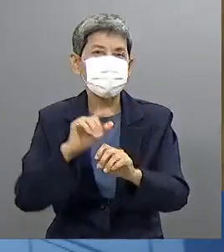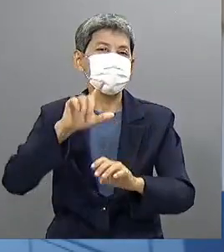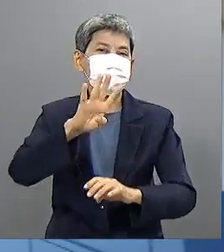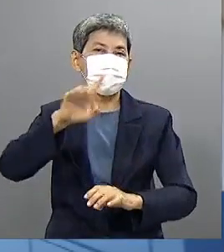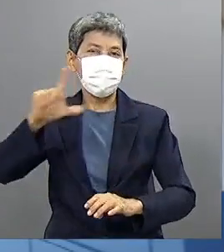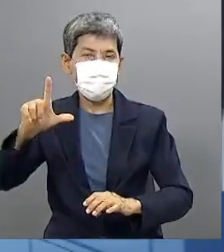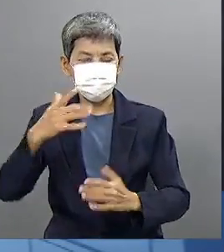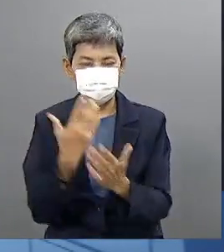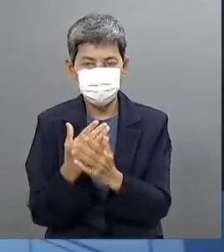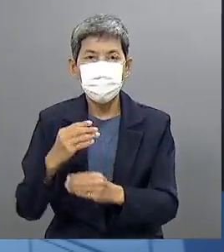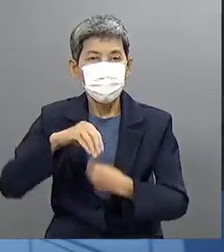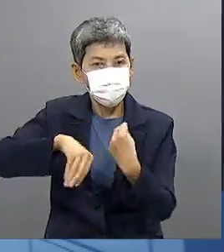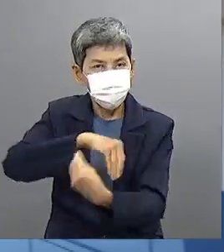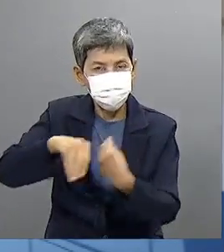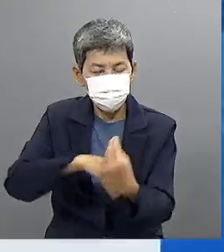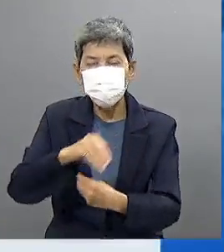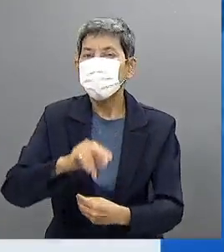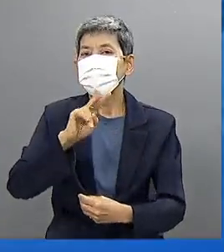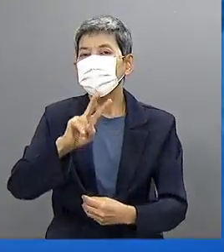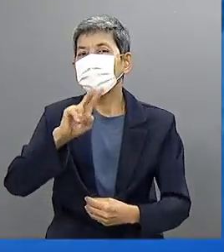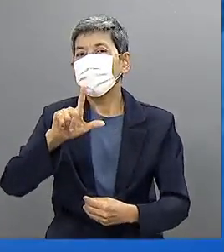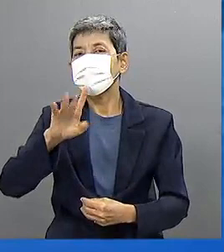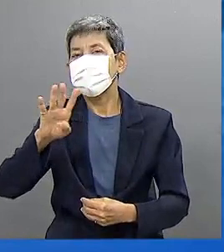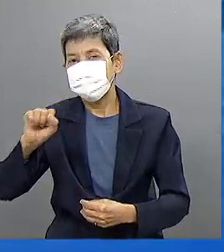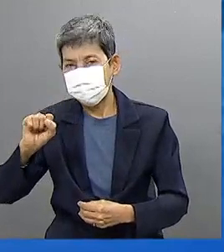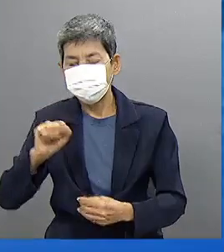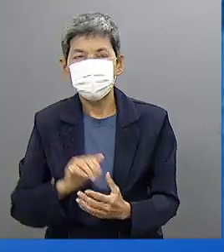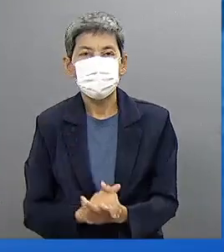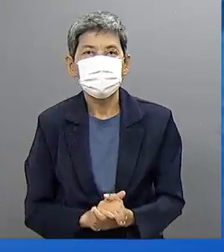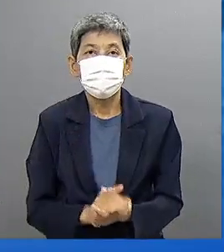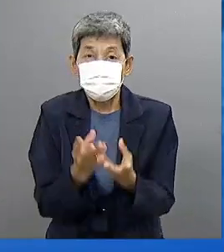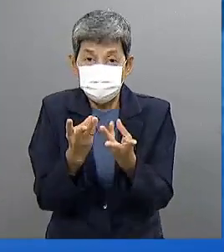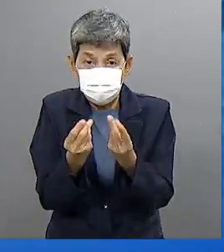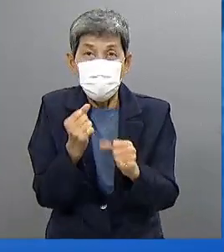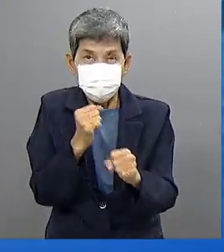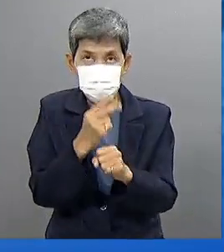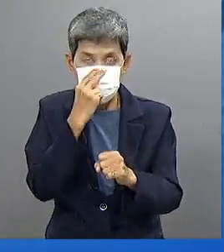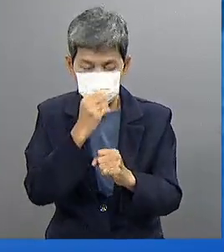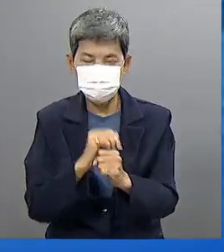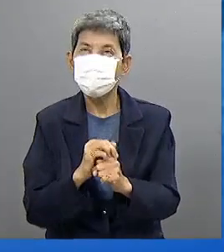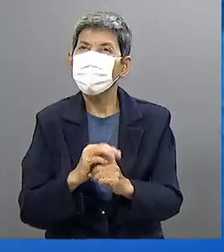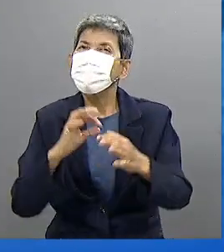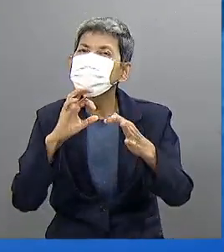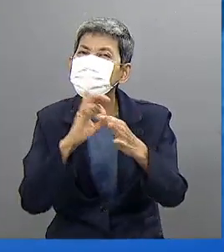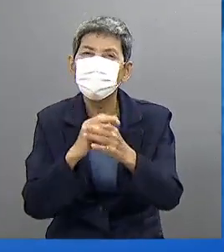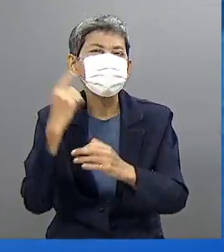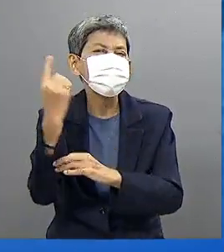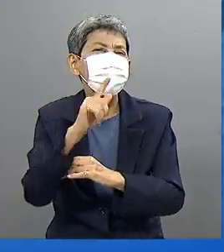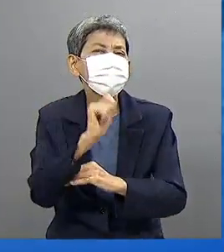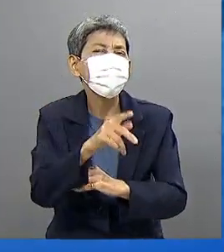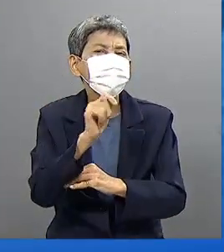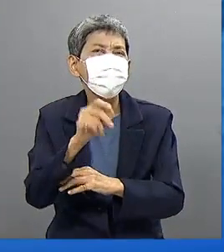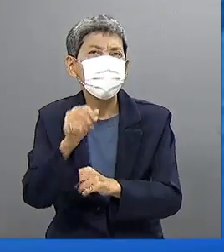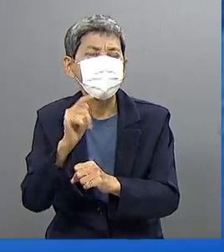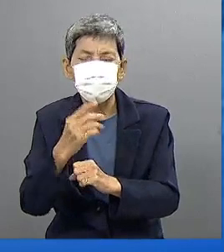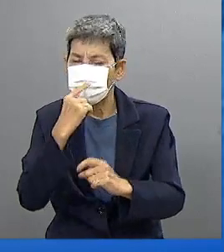ได้ 240,000 ล้านบาทค่ะตัวเลขนี้นะคะค่อนข้างจะสวนทางกับการท่องเที่ยวแห่งประเทศไทยหรือว่าทท